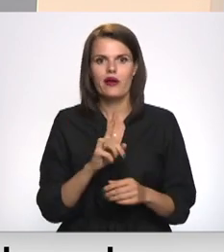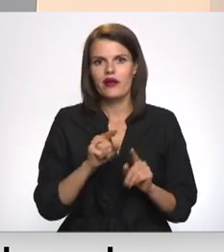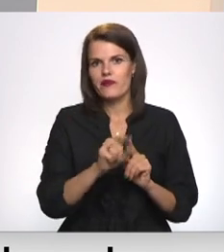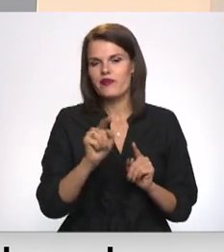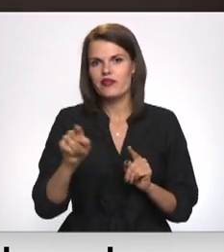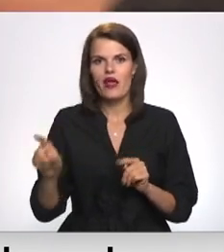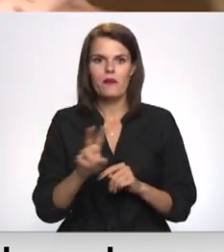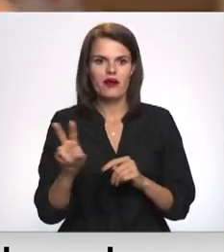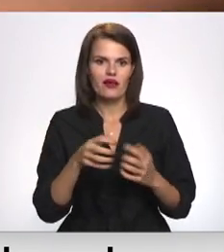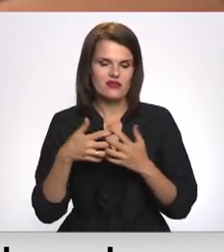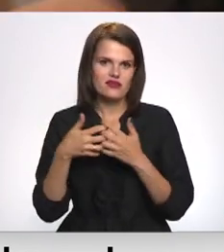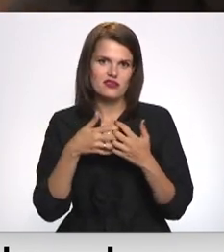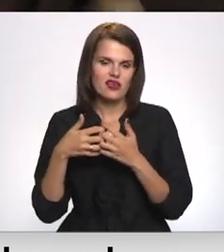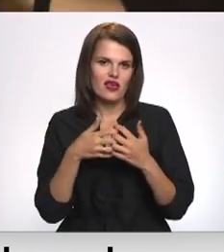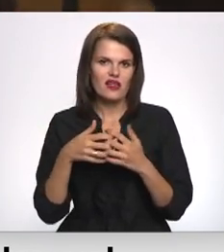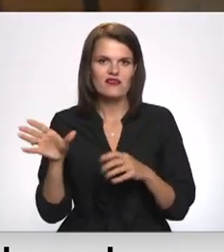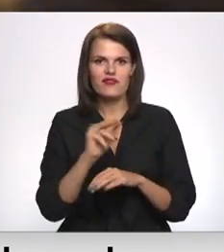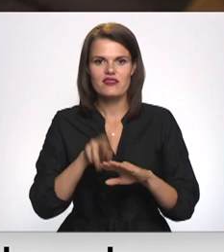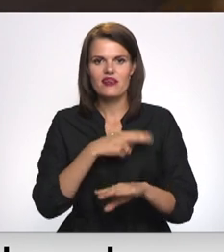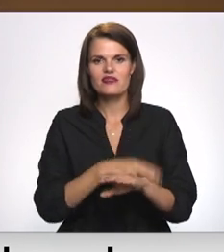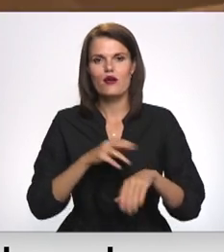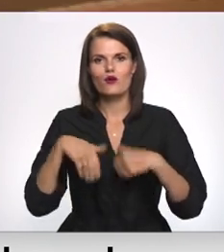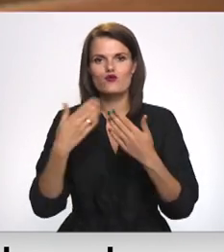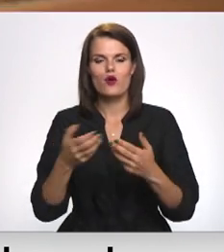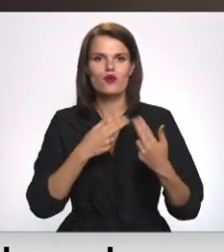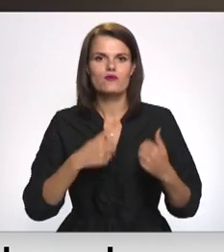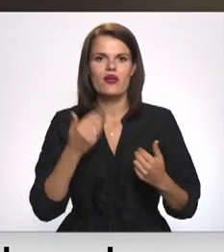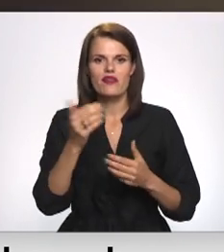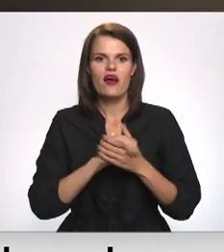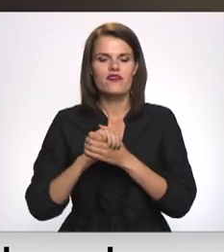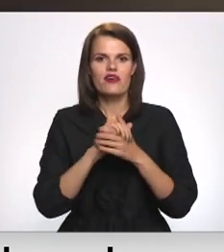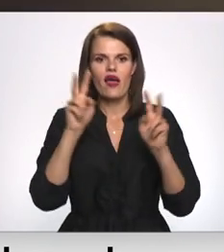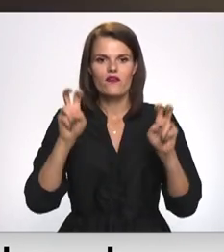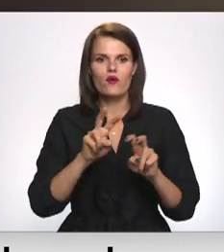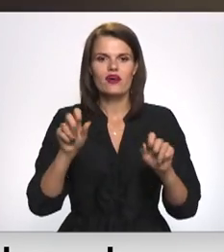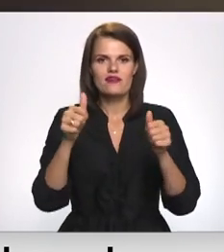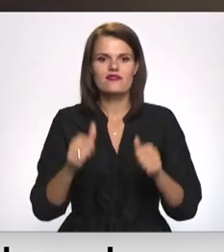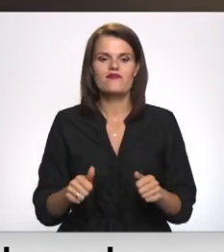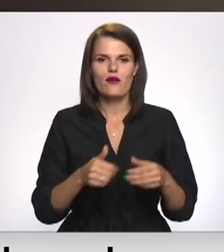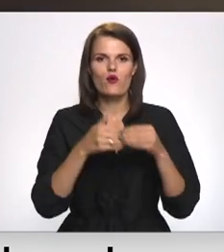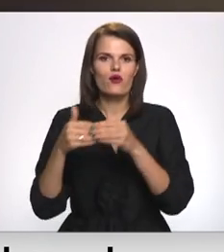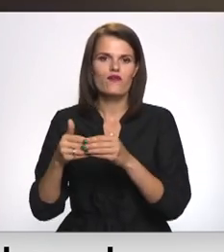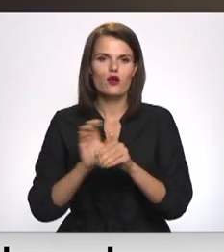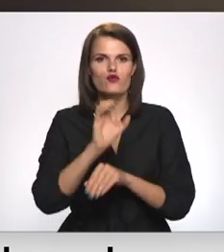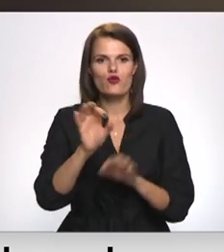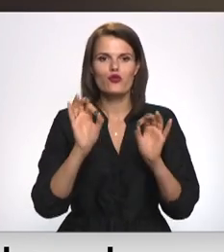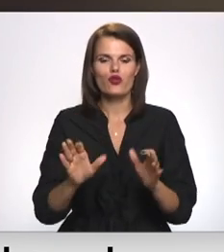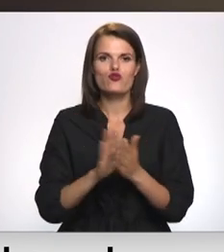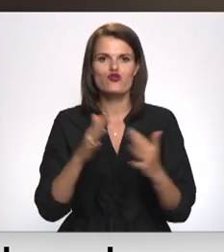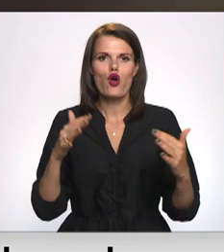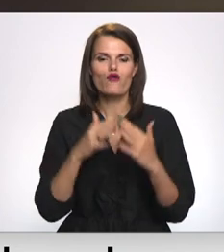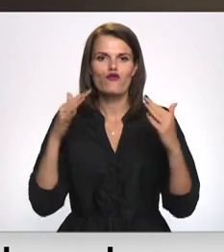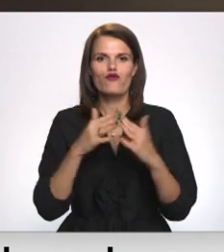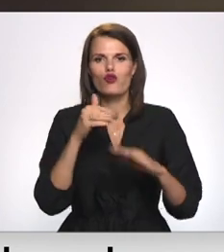kas cīnās. Visas zeķes nodos biedrībai tavi draugi, kas veido un ved sūtījumus tieši uz fronti. Jau šobrīd